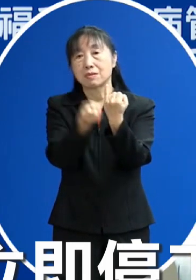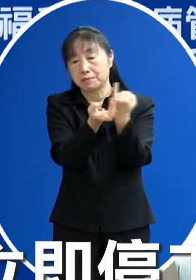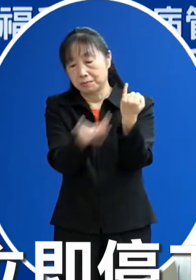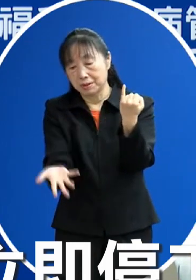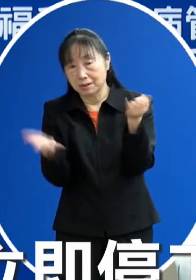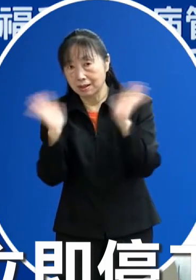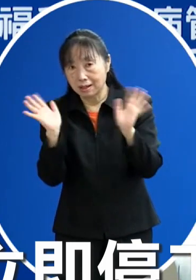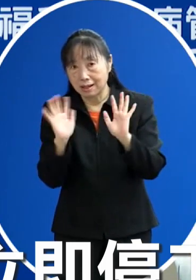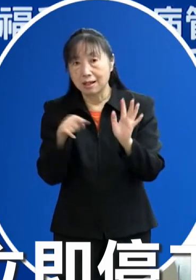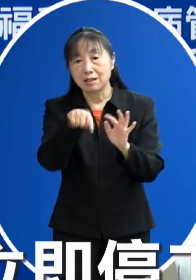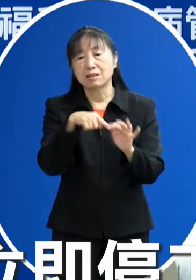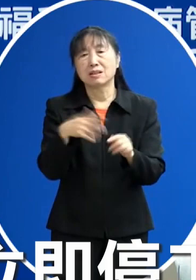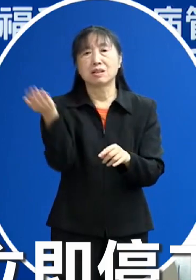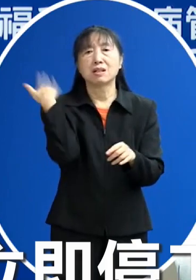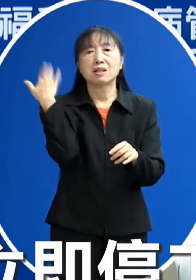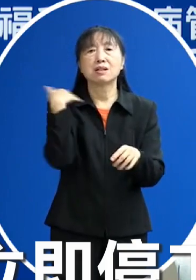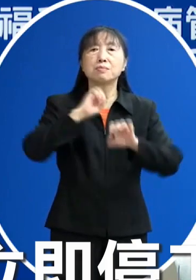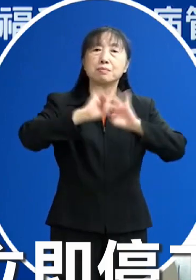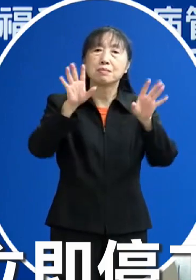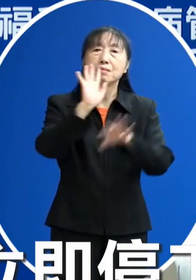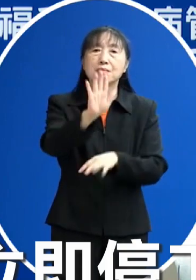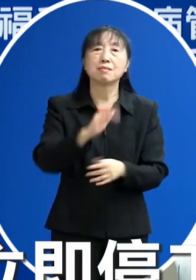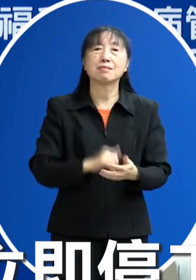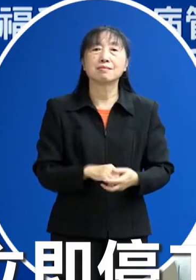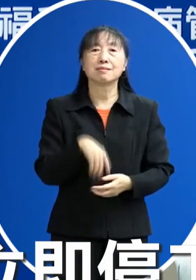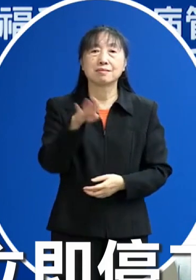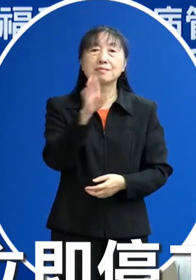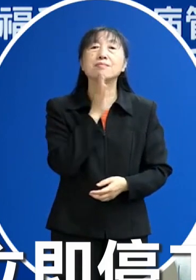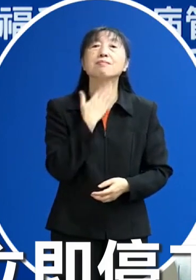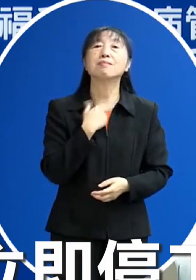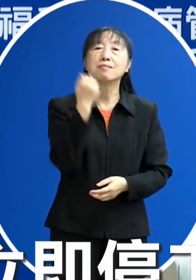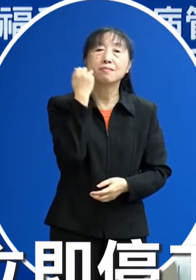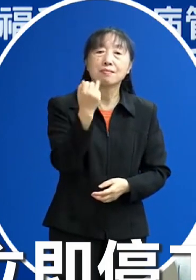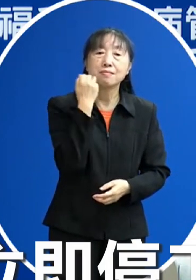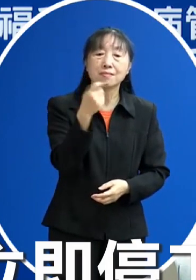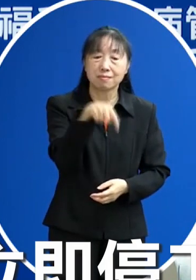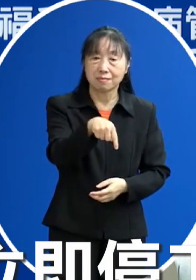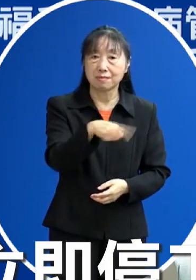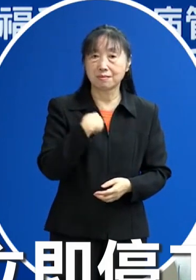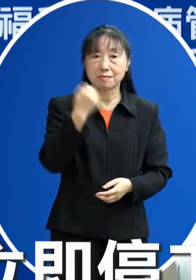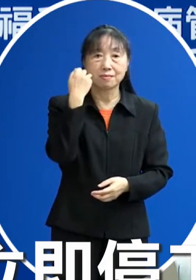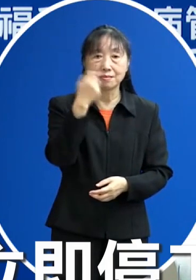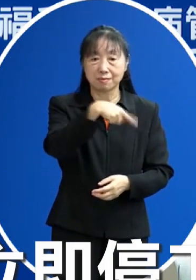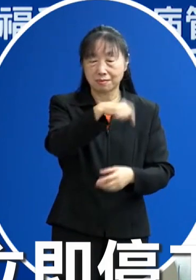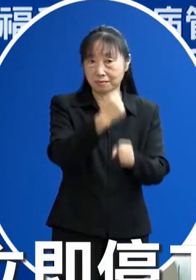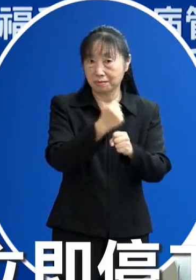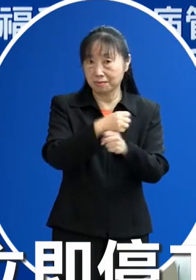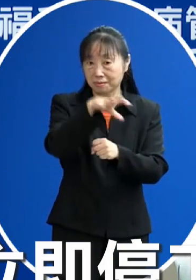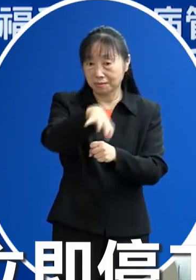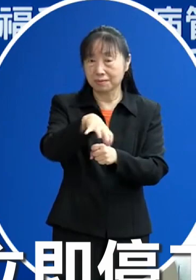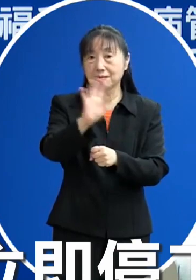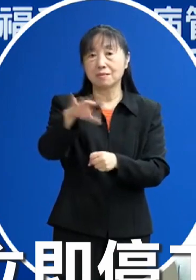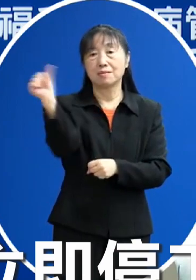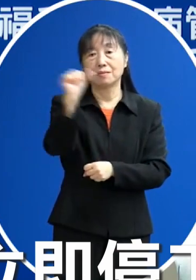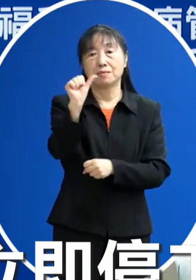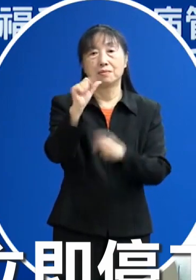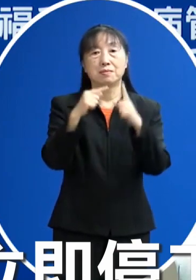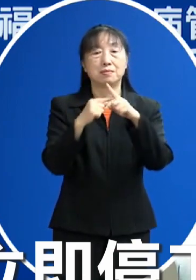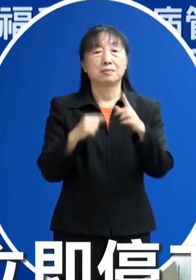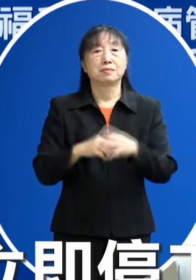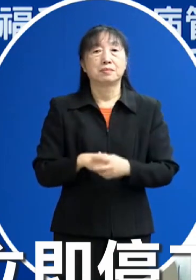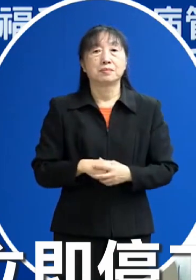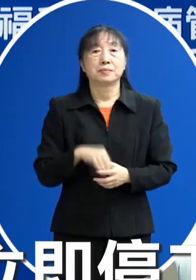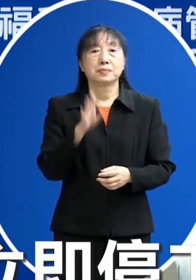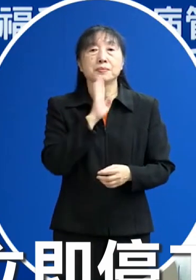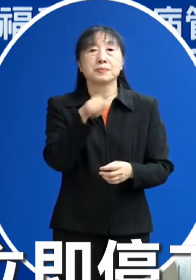两天已经报告过，好，就是他的一个干妹妹。好，然后他上班的地方总共有5位，好，